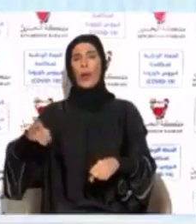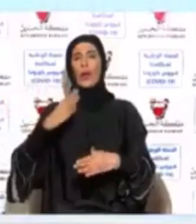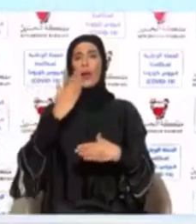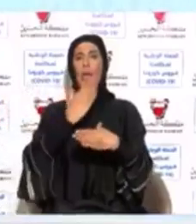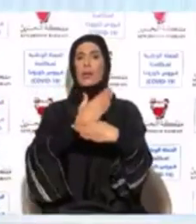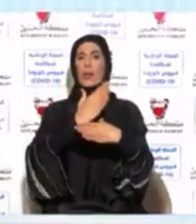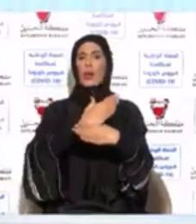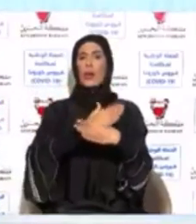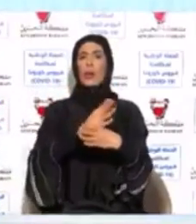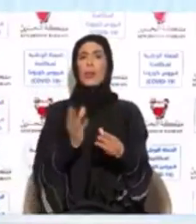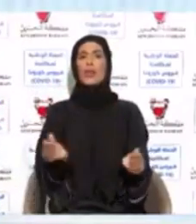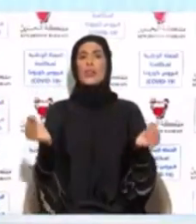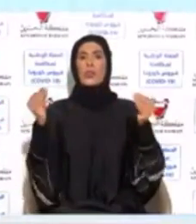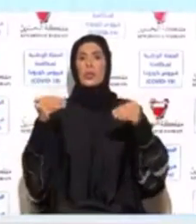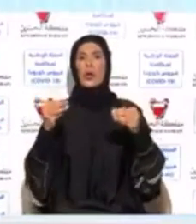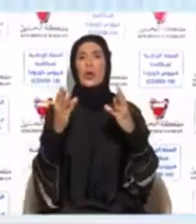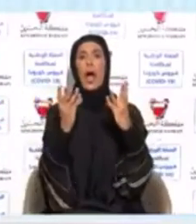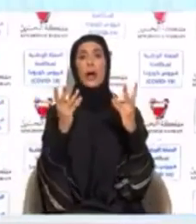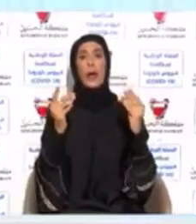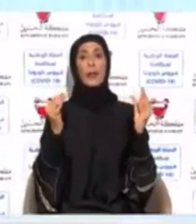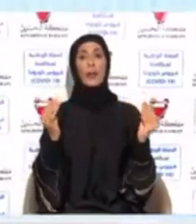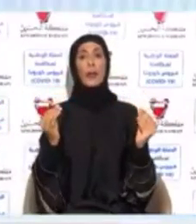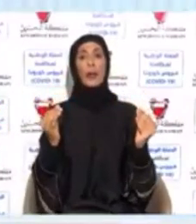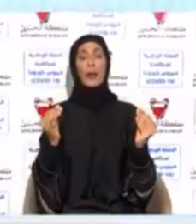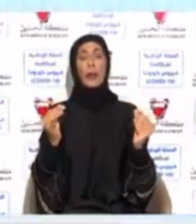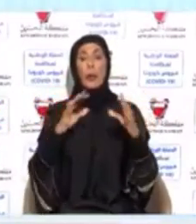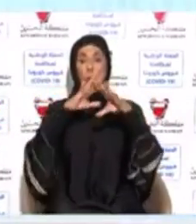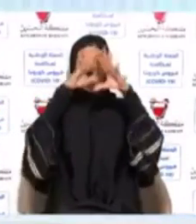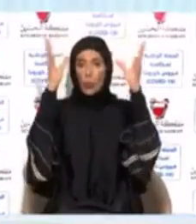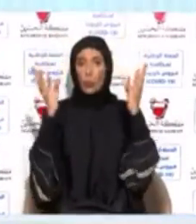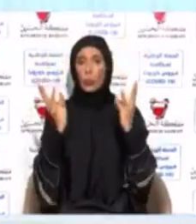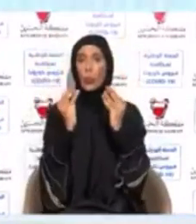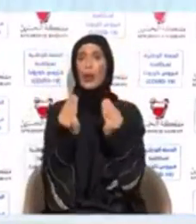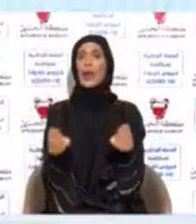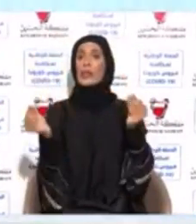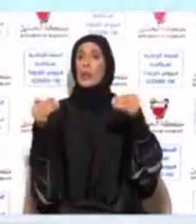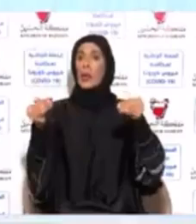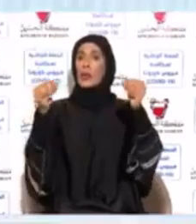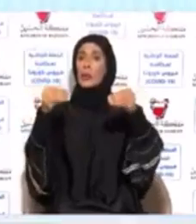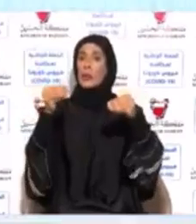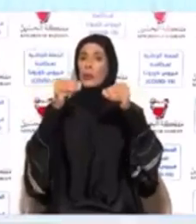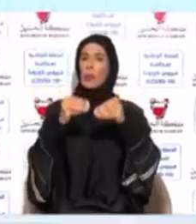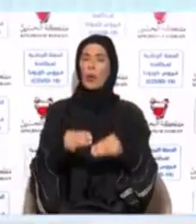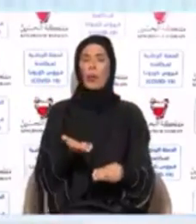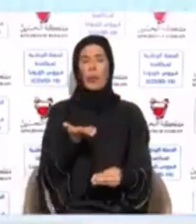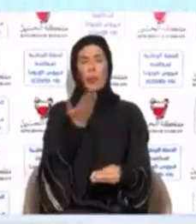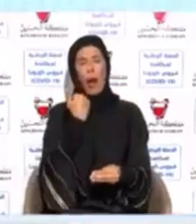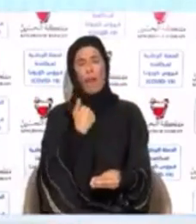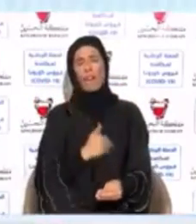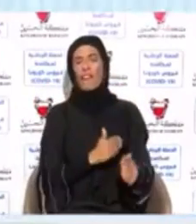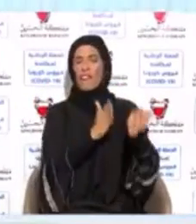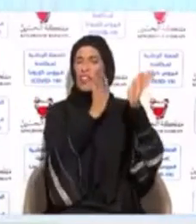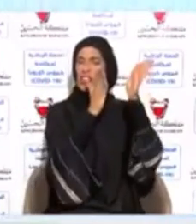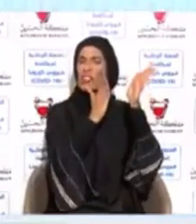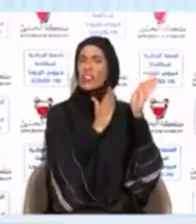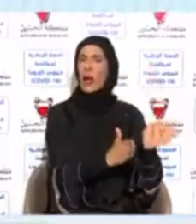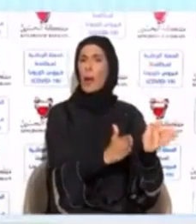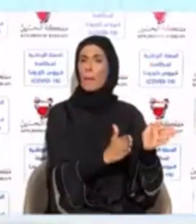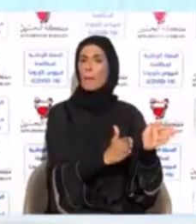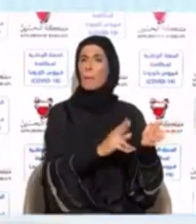أسباب الزيادة في الحالات إلى التجمعات المختلفة والتراخي في تطبيق الإجراءات